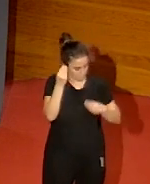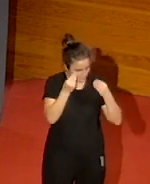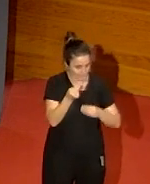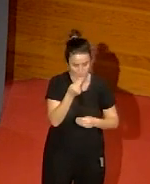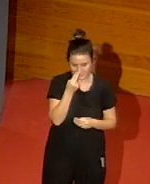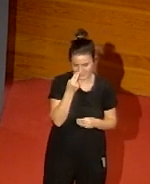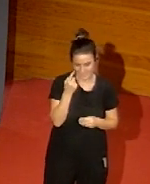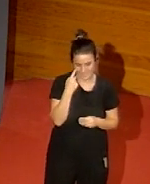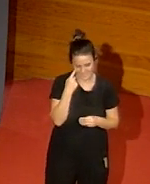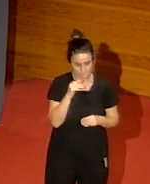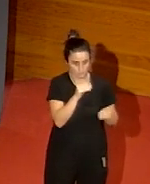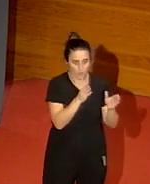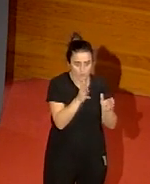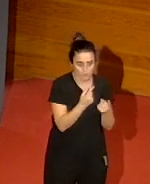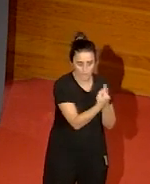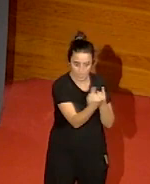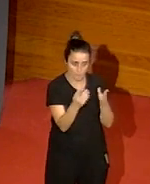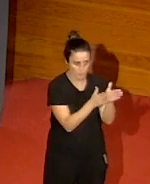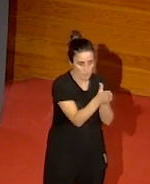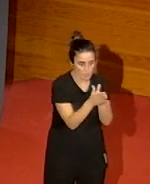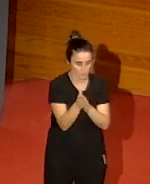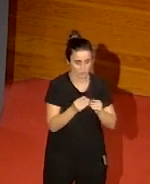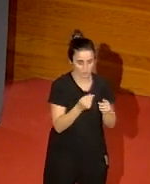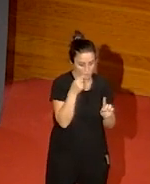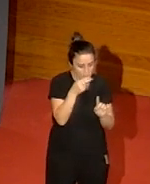motibazio ezberdinak daudela kazetari izateko, ez?